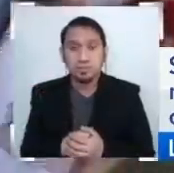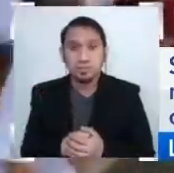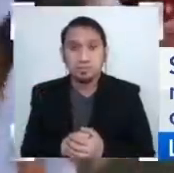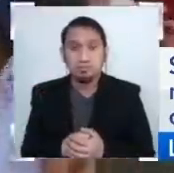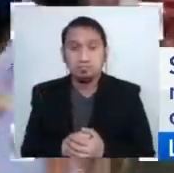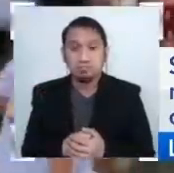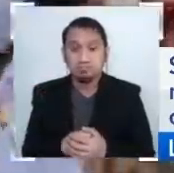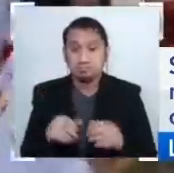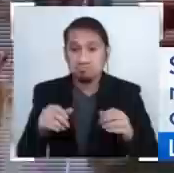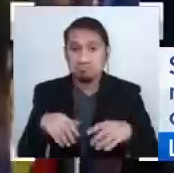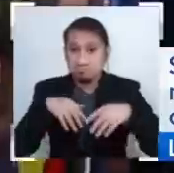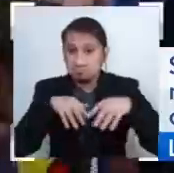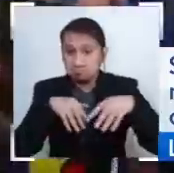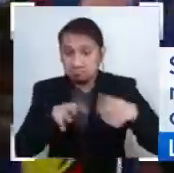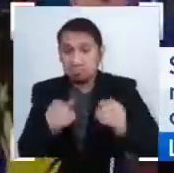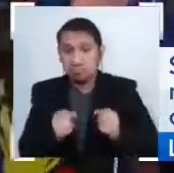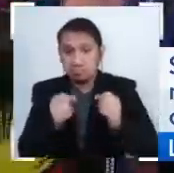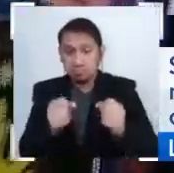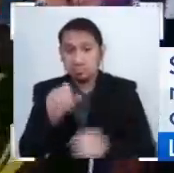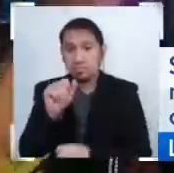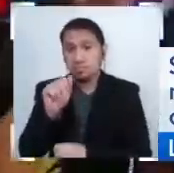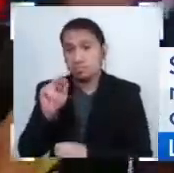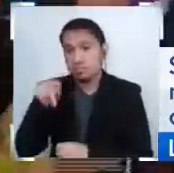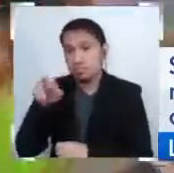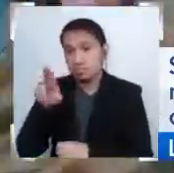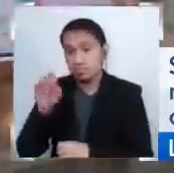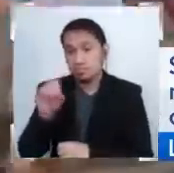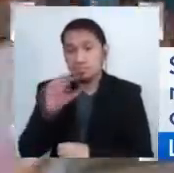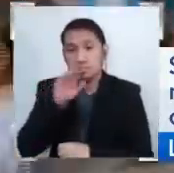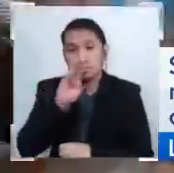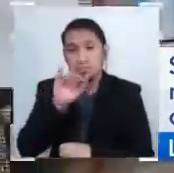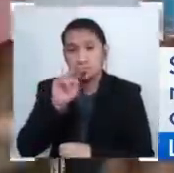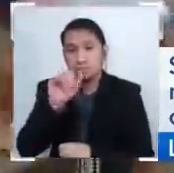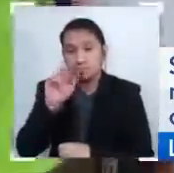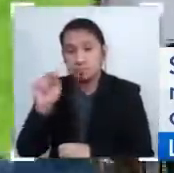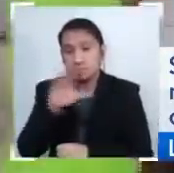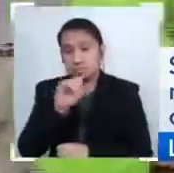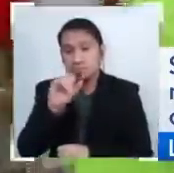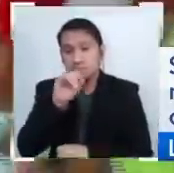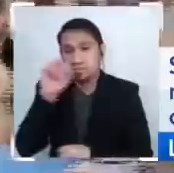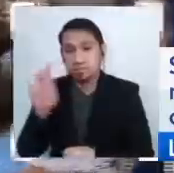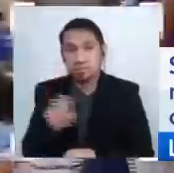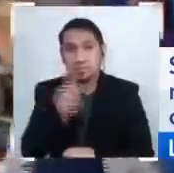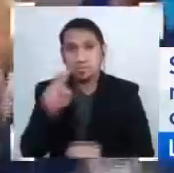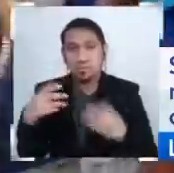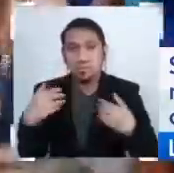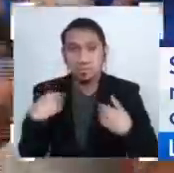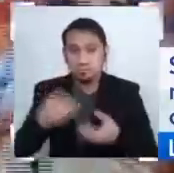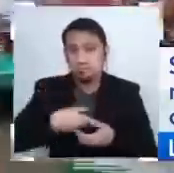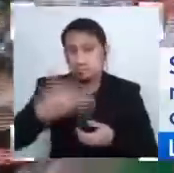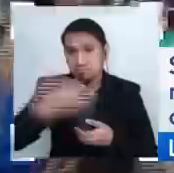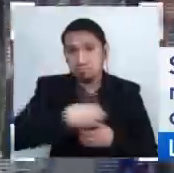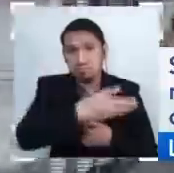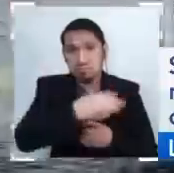Nag-motorcade sila sa mga kalsada ng San Pedro, Binyan at Santa Rosa. Kasabay ng paghahagis ng mga t-shirt, naghahagis rin